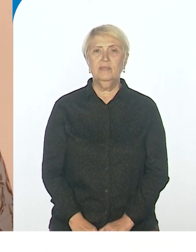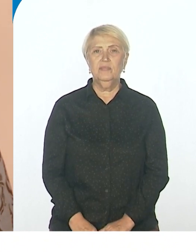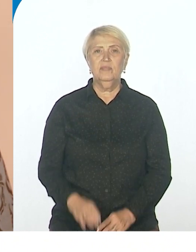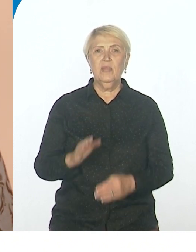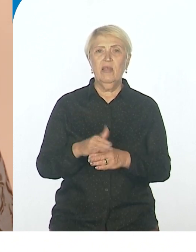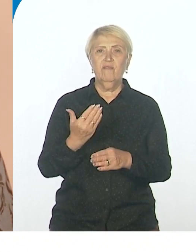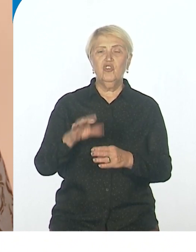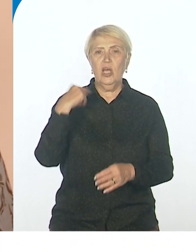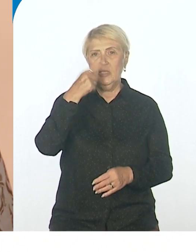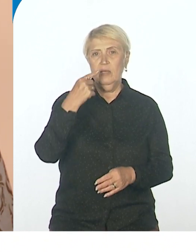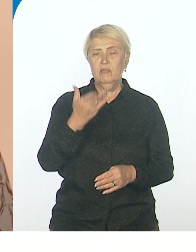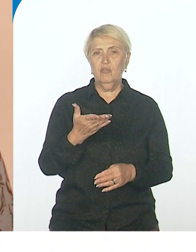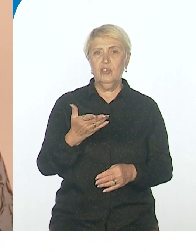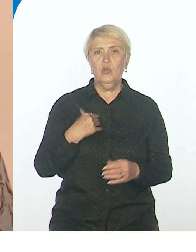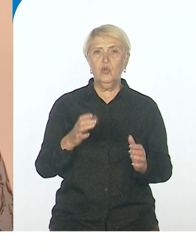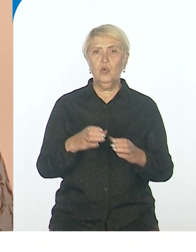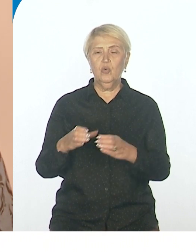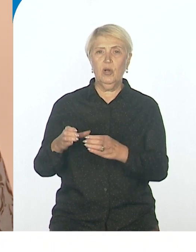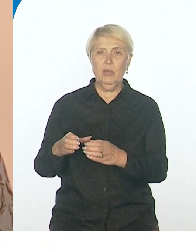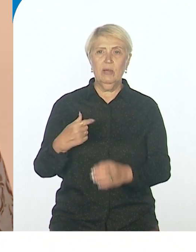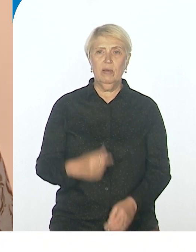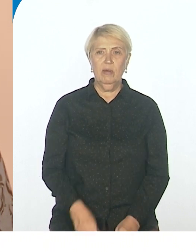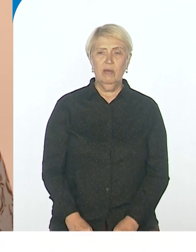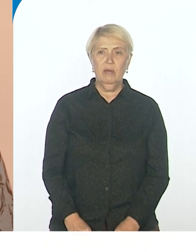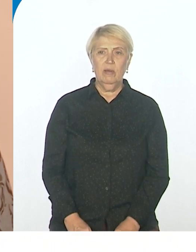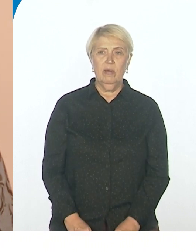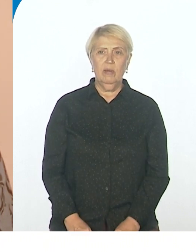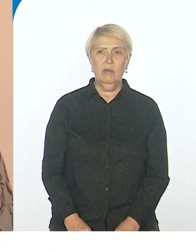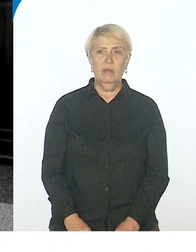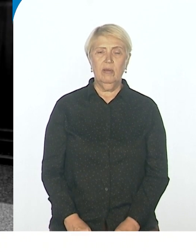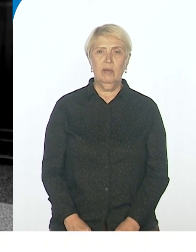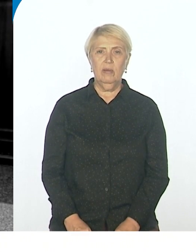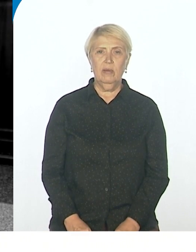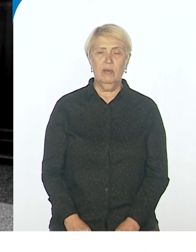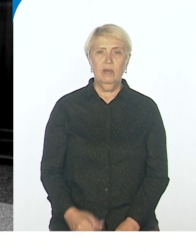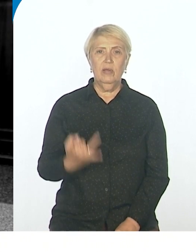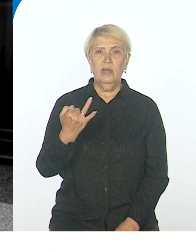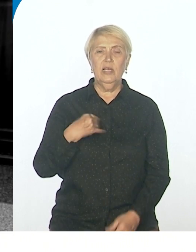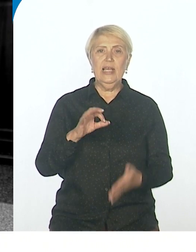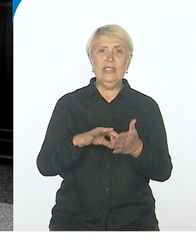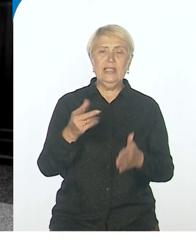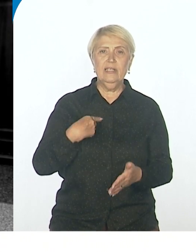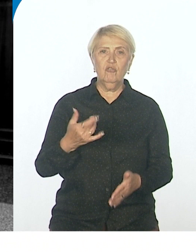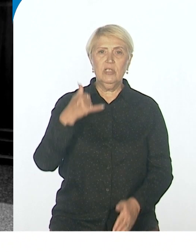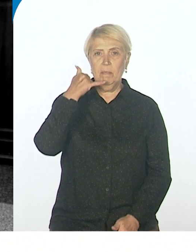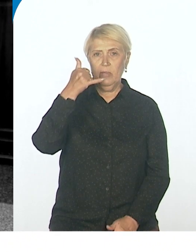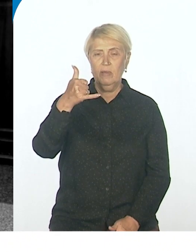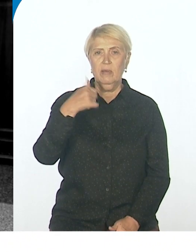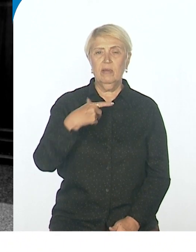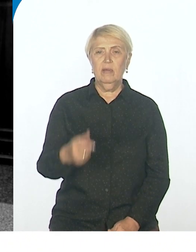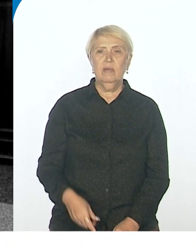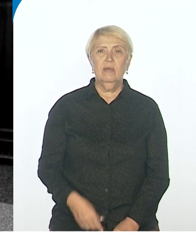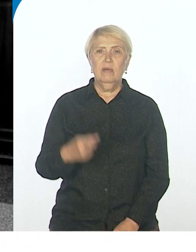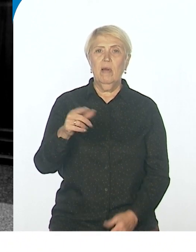частными, скажем так, структурами, все говорило о том, что меня там хотят видеть губернатором. И тут раздался звонок. На том конце Валерию